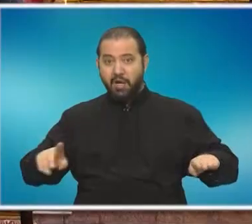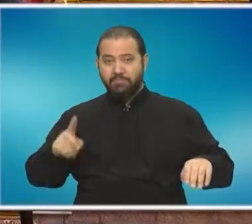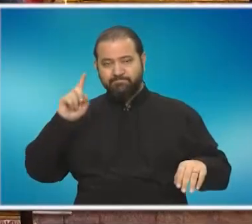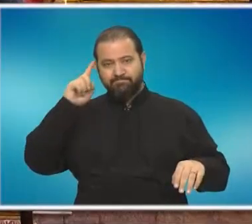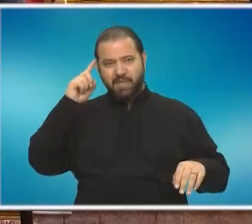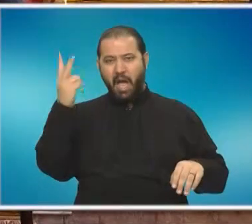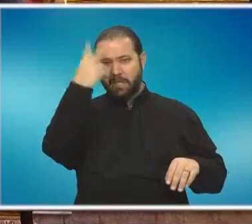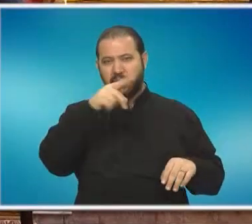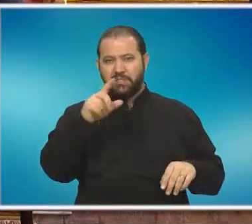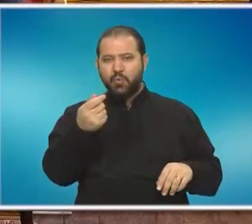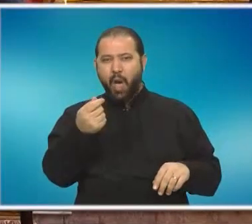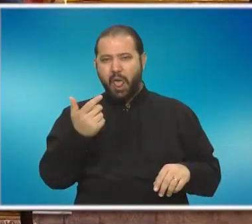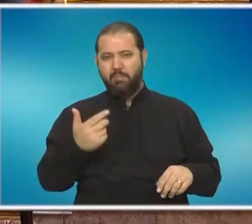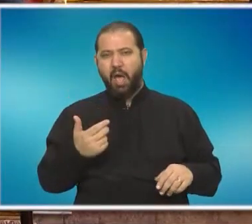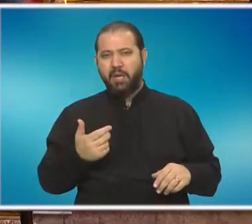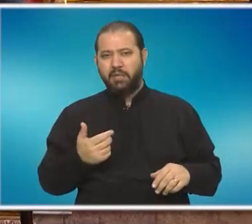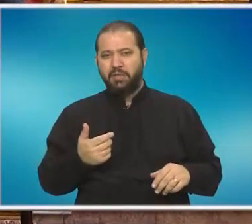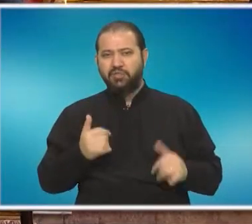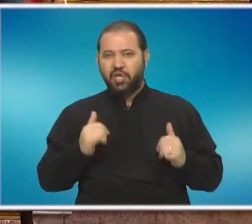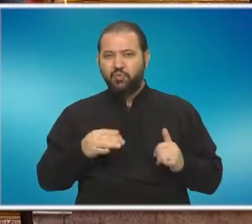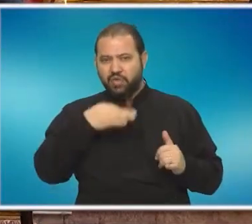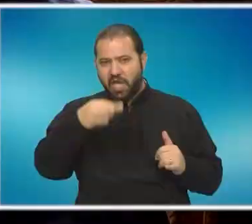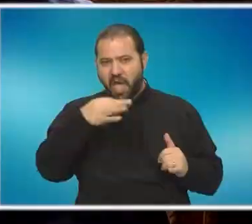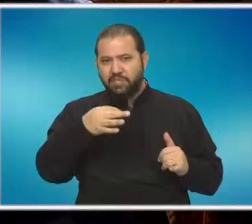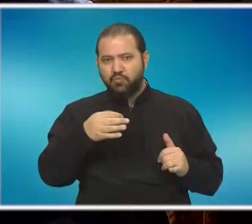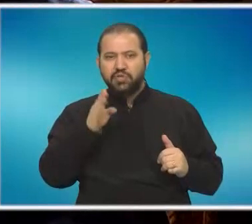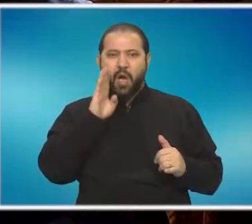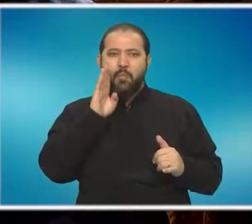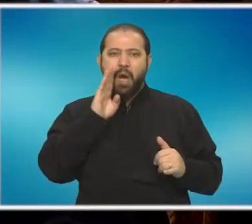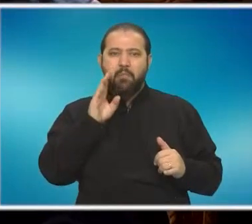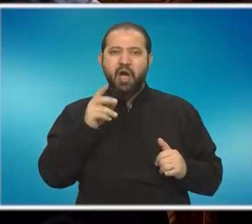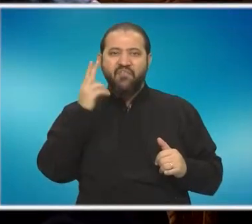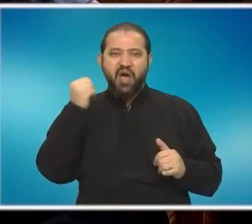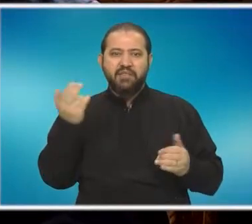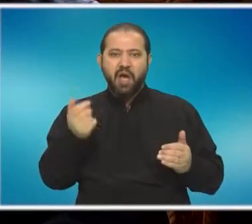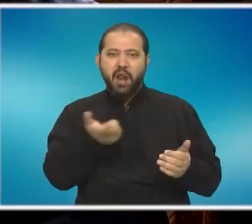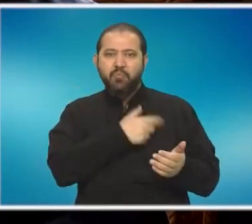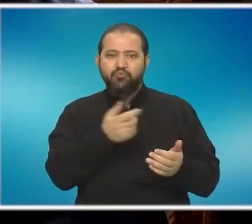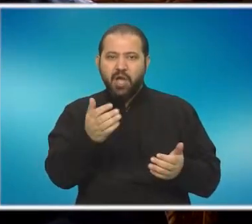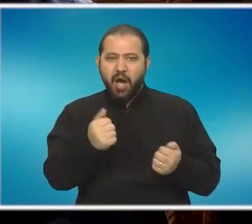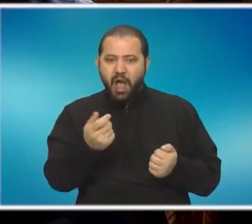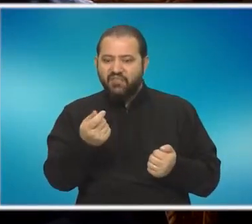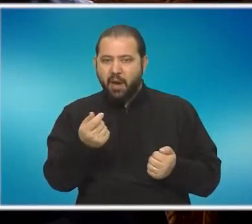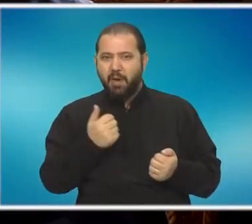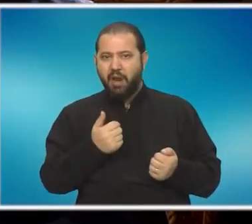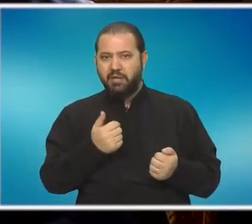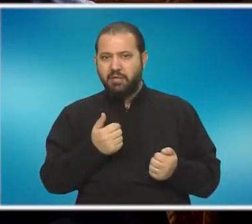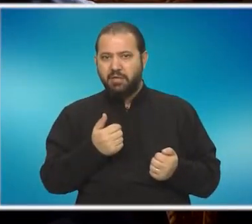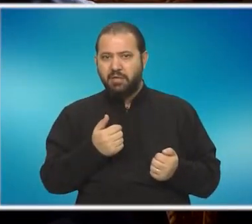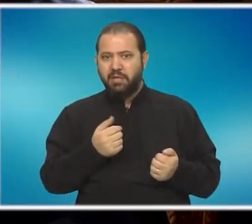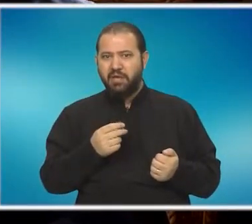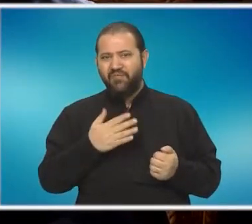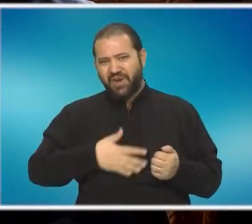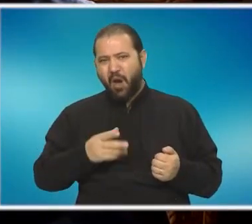Iar ea i-a spus mamei că ar vrea să cumpere el acest caiet. Și care a fost răspunsul mamei? Nu numai